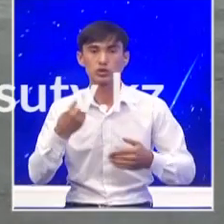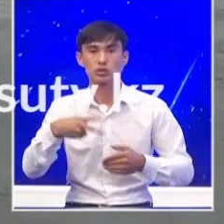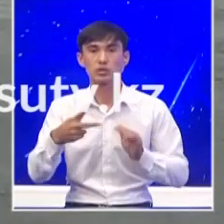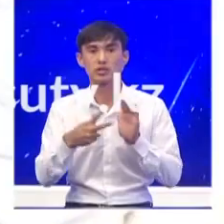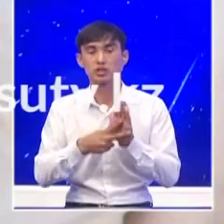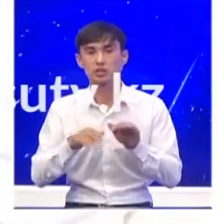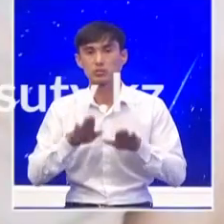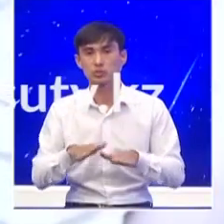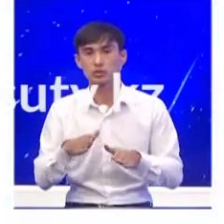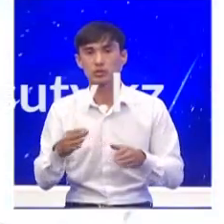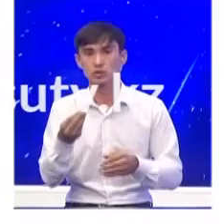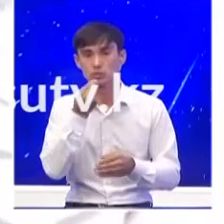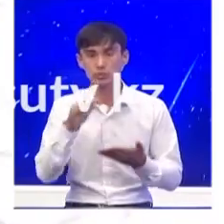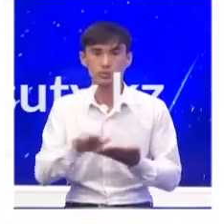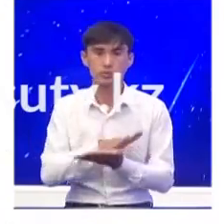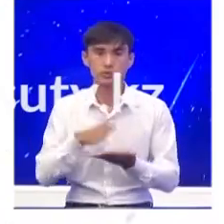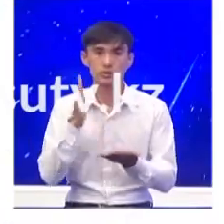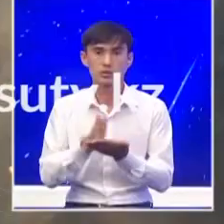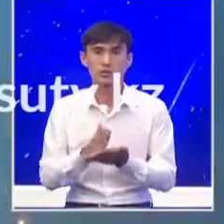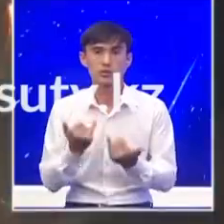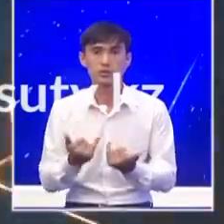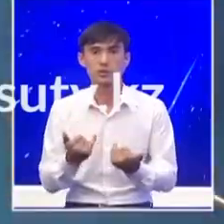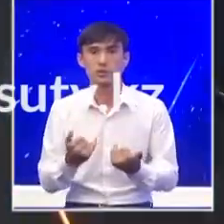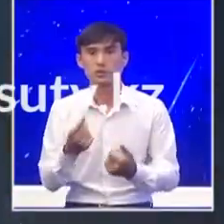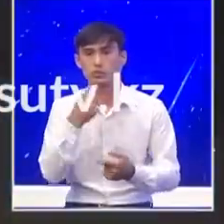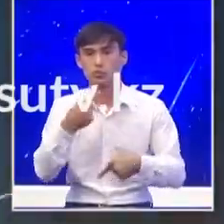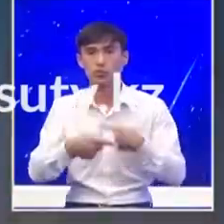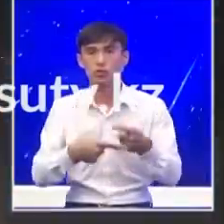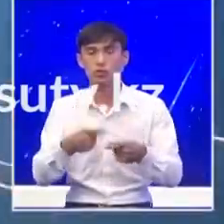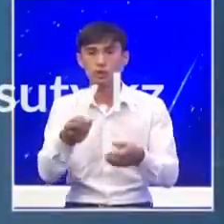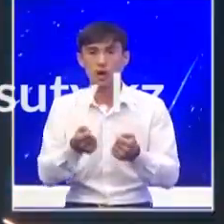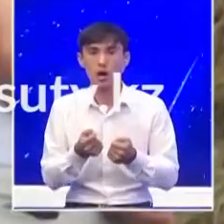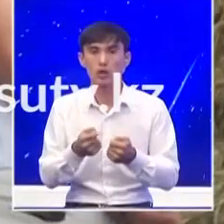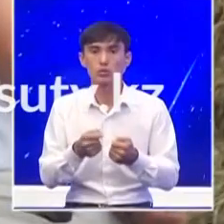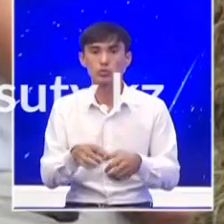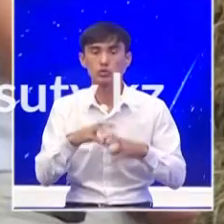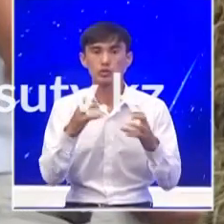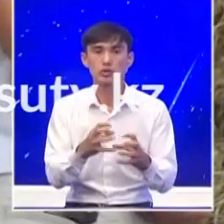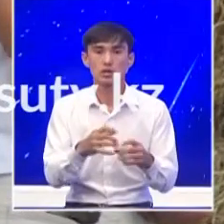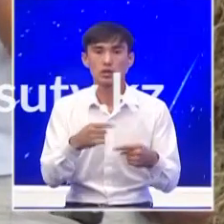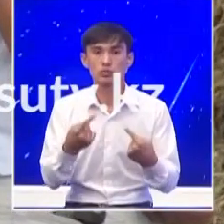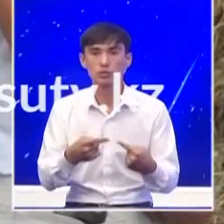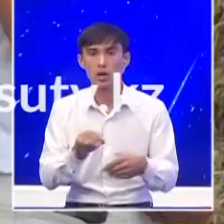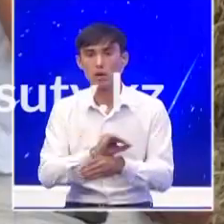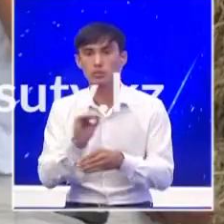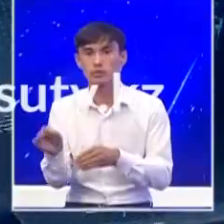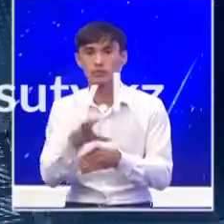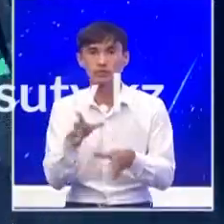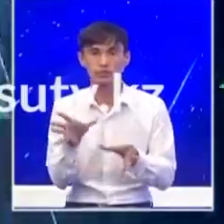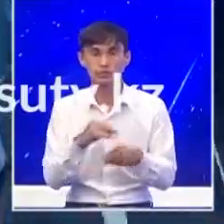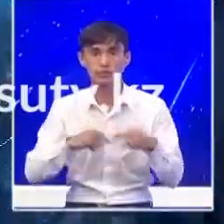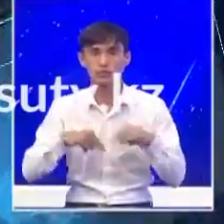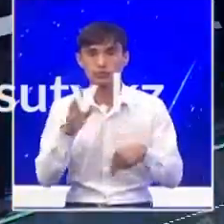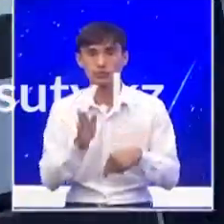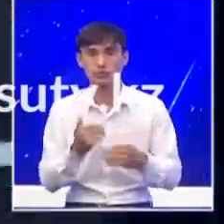салынады. Болашақта фермерлер сүт және сүт өнімдерін алу, сақтау, жеткізудің басын құрап, тұтас желілік құрастырмақ.